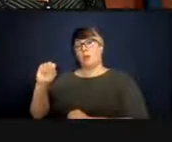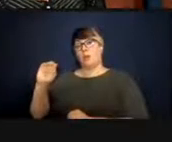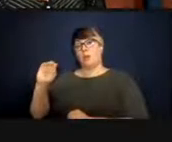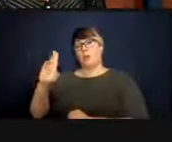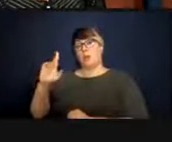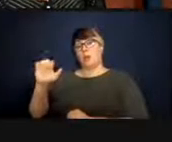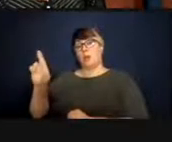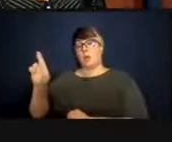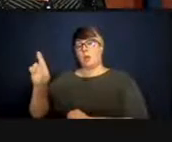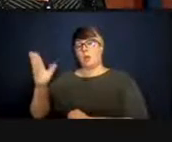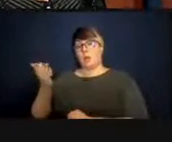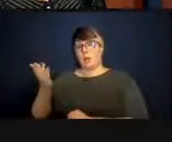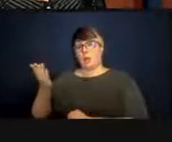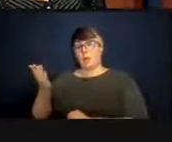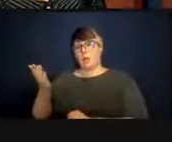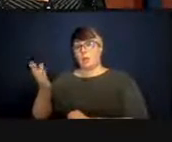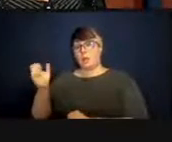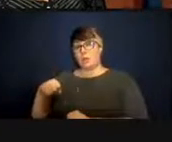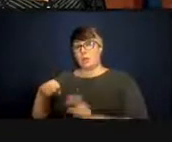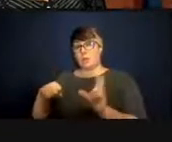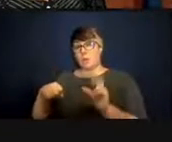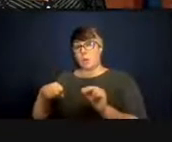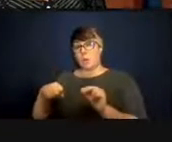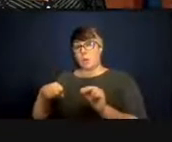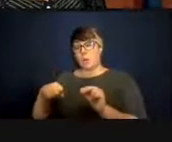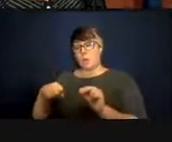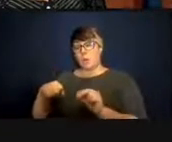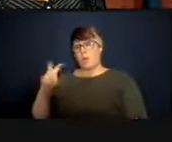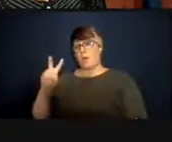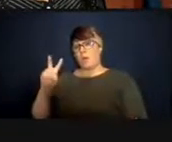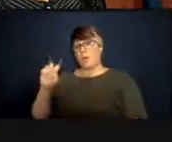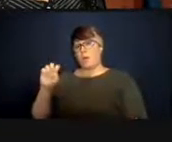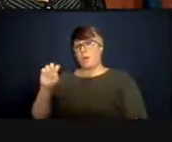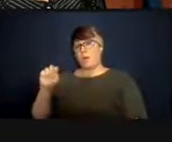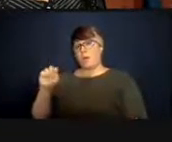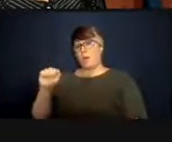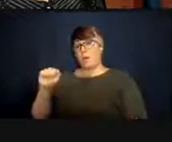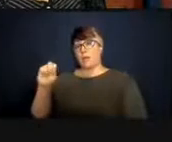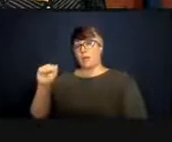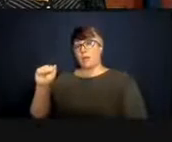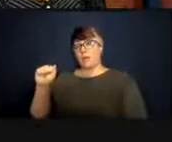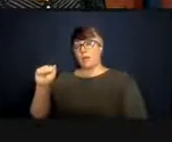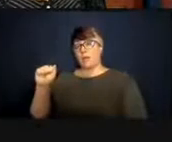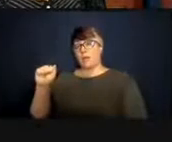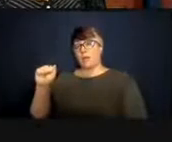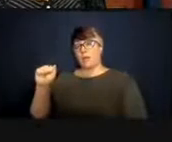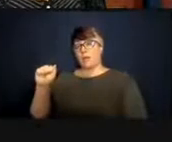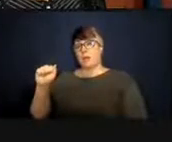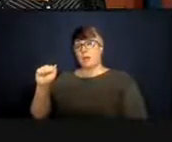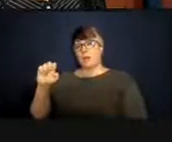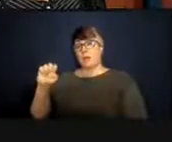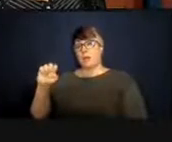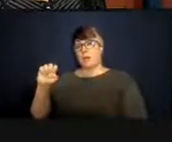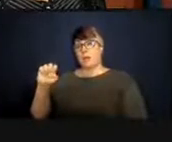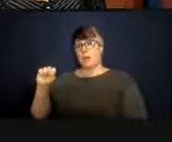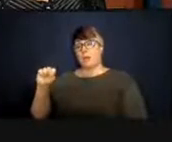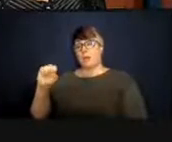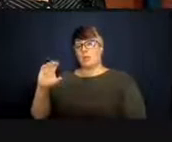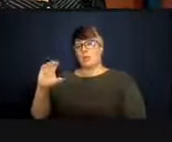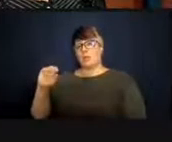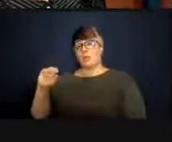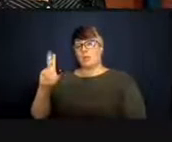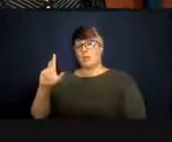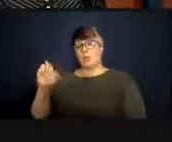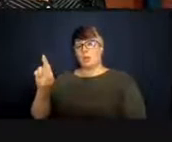Vanessa Escobar, Uko hapa?